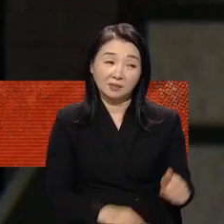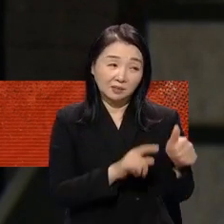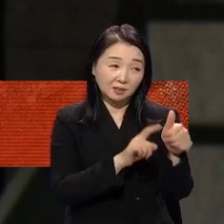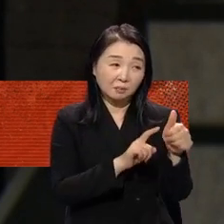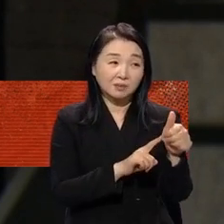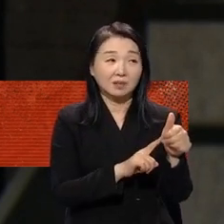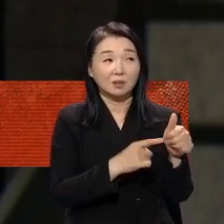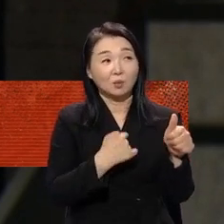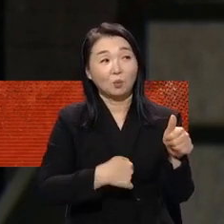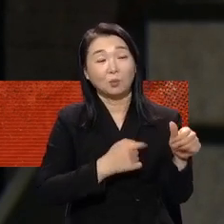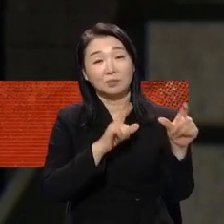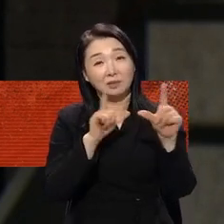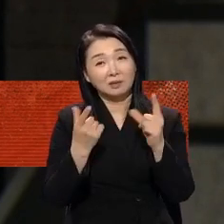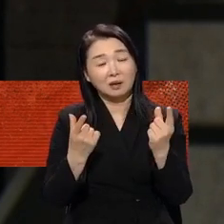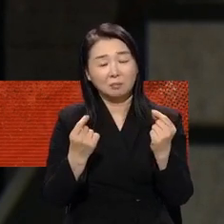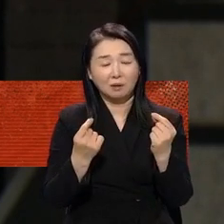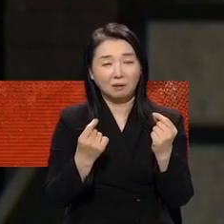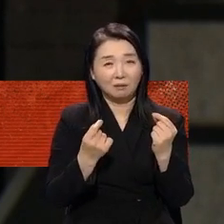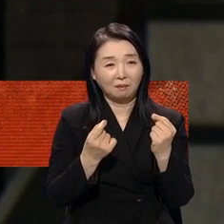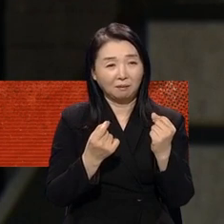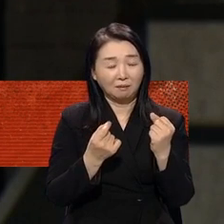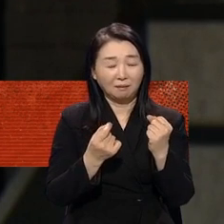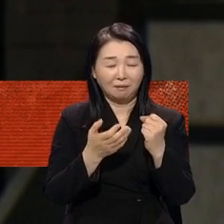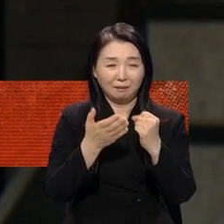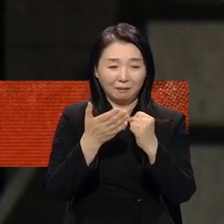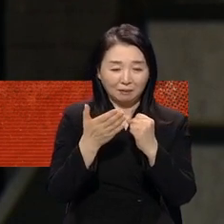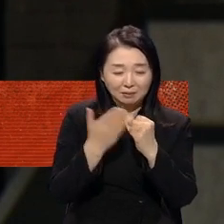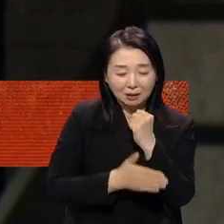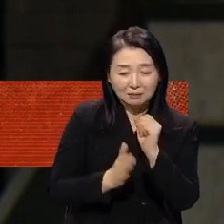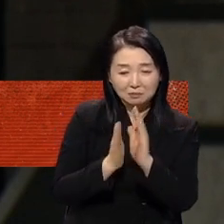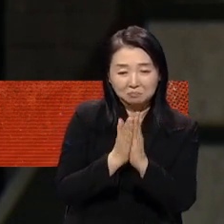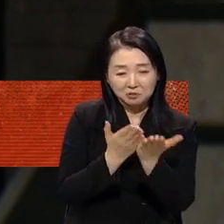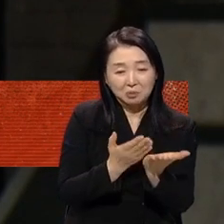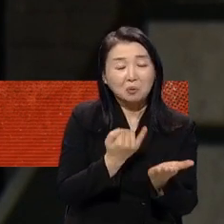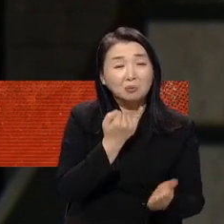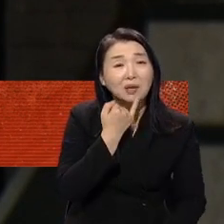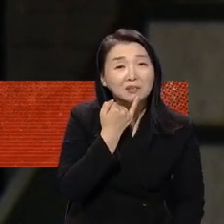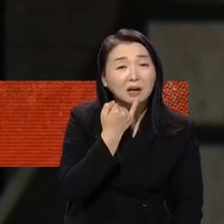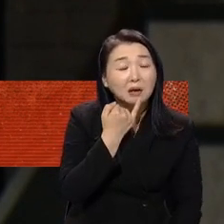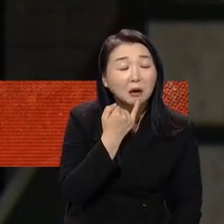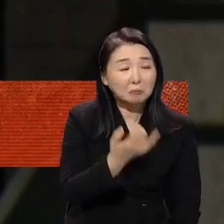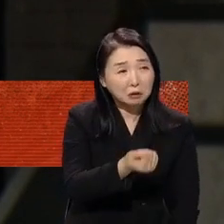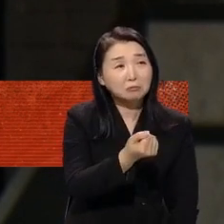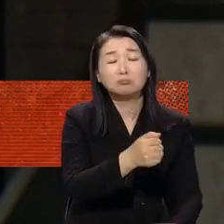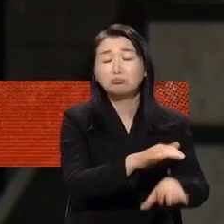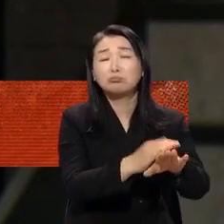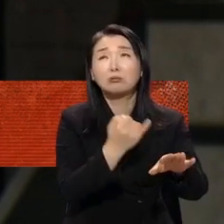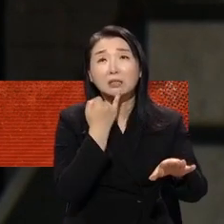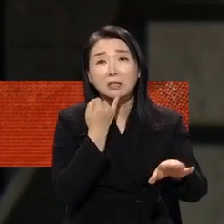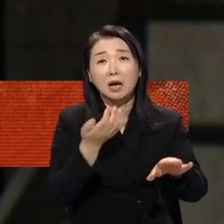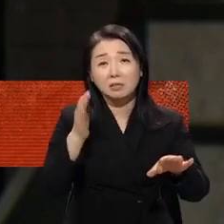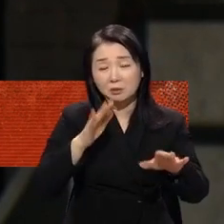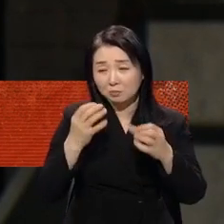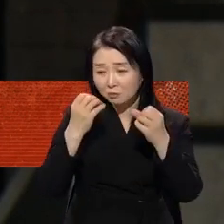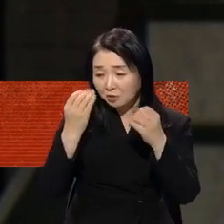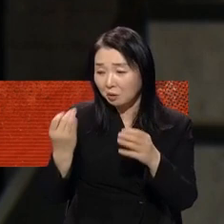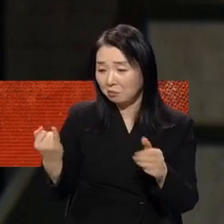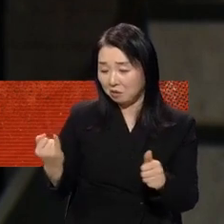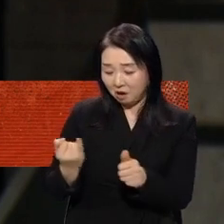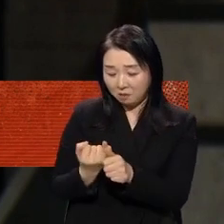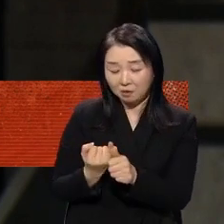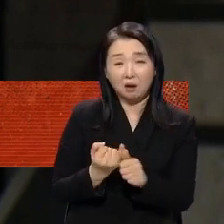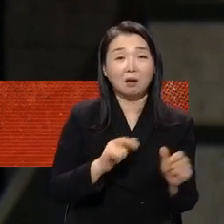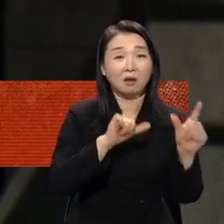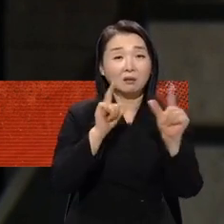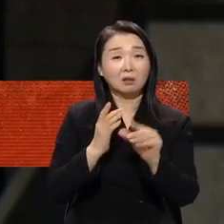경우는 뭐 혼자 살고 있으면 뭐 앨범을 다 가지고 있어도 괜찮고 하지만 어이 현실은이 새로운 여성과 지금 살림을 살고